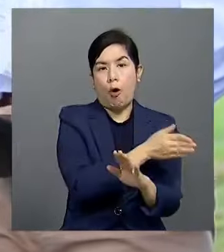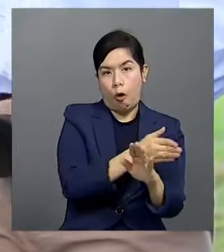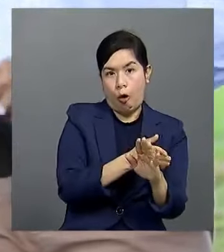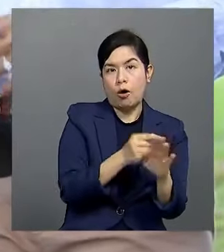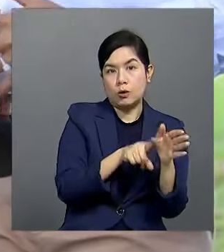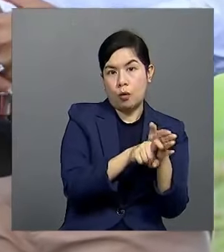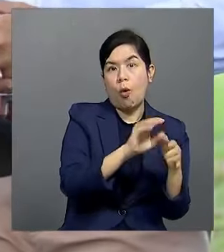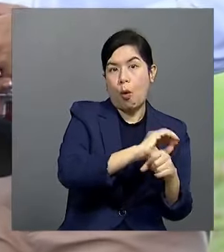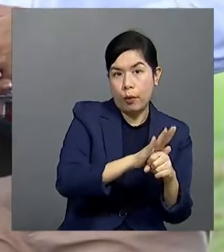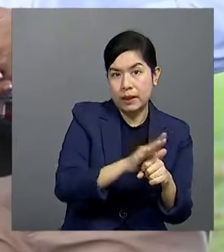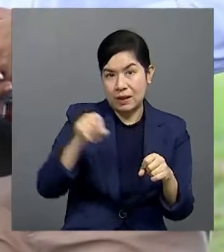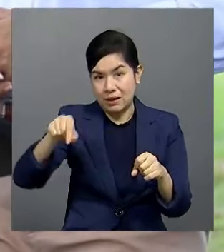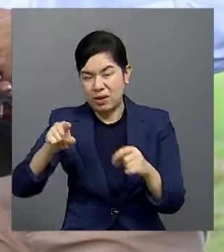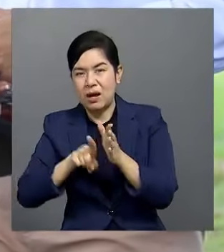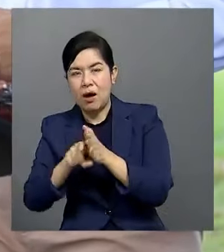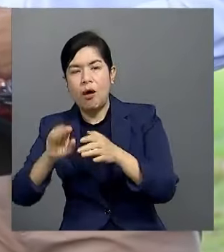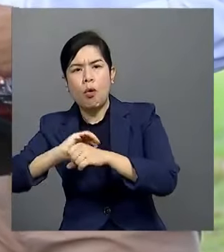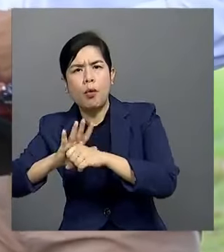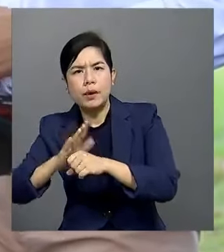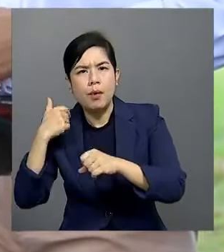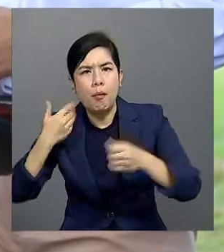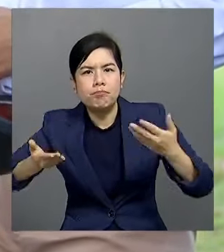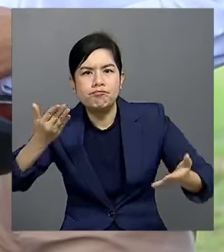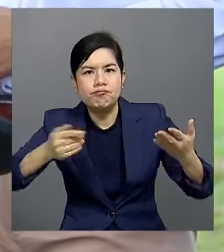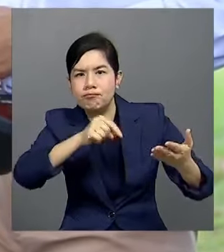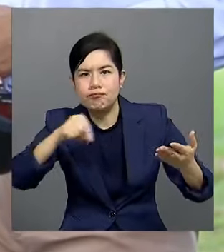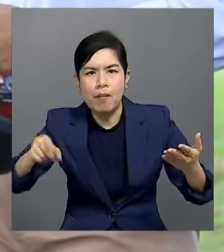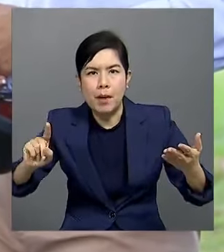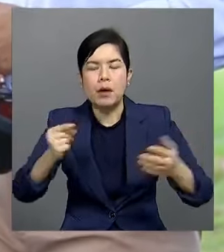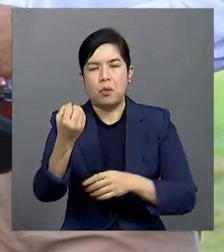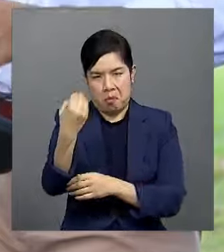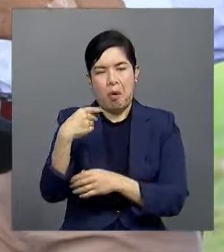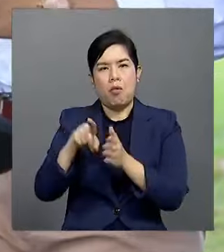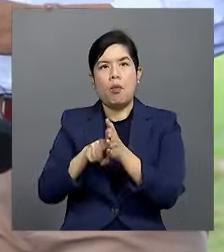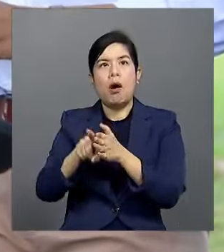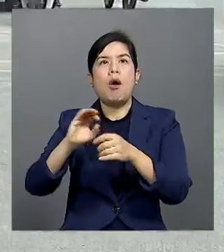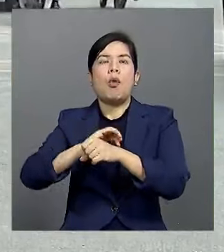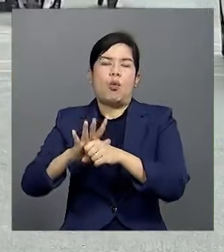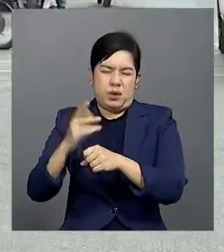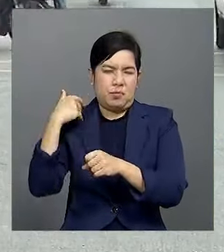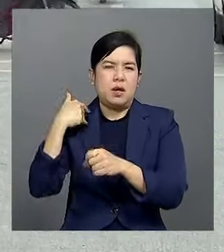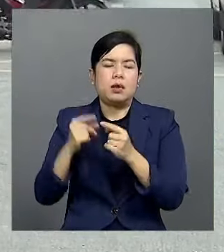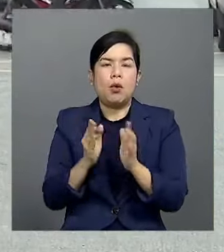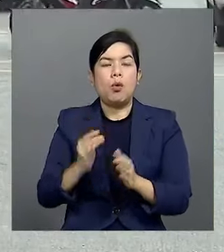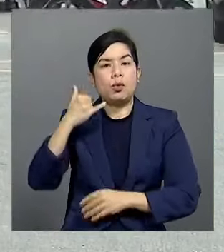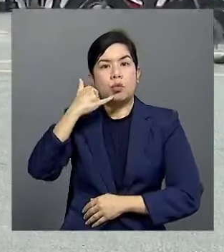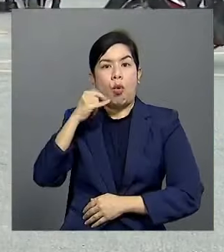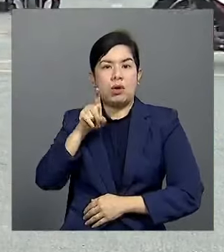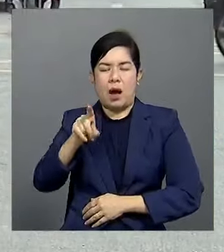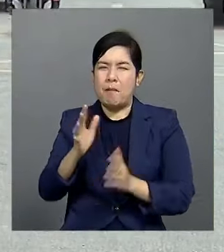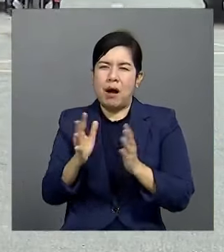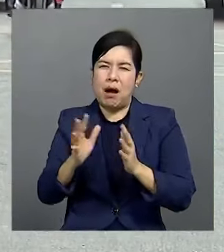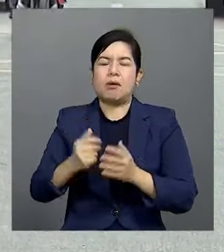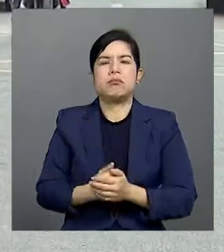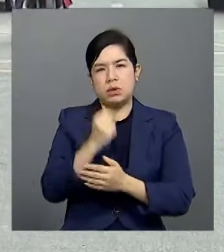างกันยังไงคะ ช่วงโควิดจะเยอะกว่าครับพี ่ เพราะคนไม่ค่อยออกจากบ้านคร ับใช่ใช่เปรียบเทียบนะอย่างเช่นสมมติถ้าไม่มีโควิดเนี่ยอา